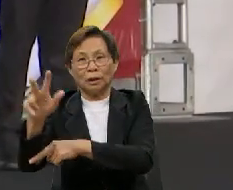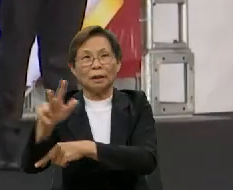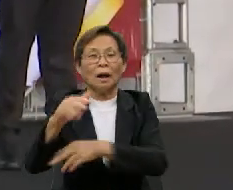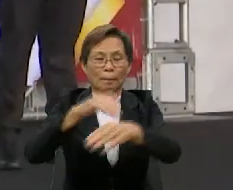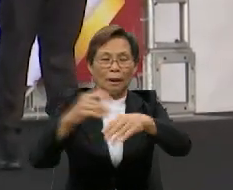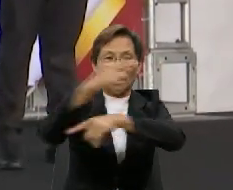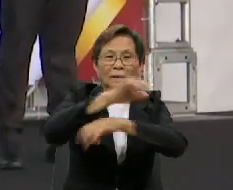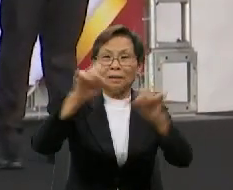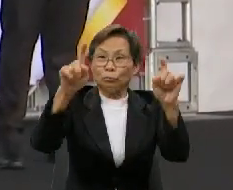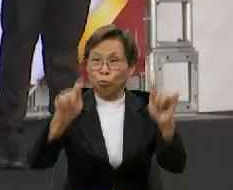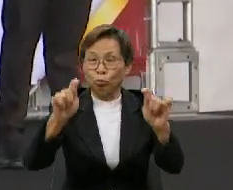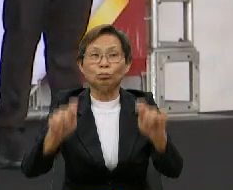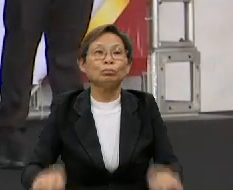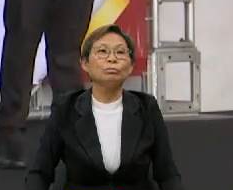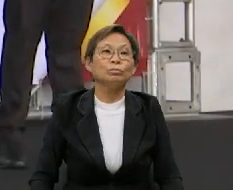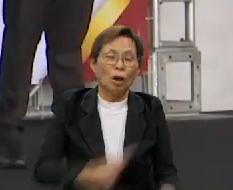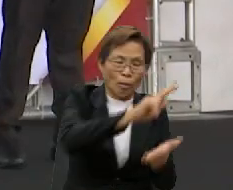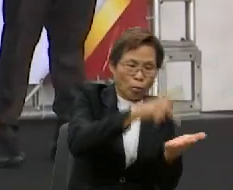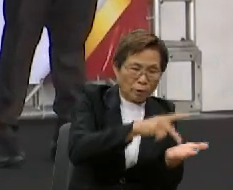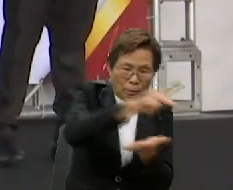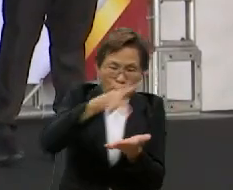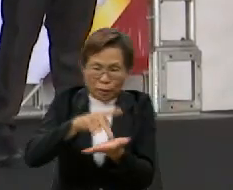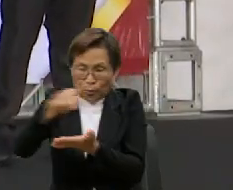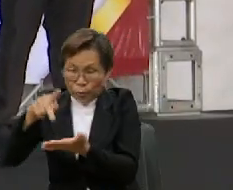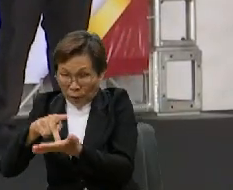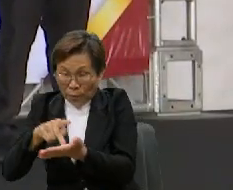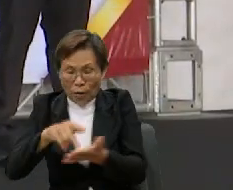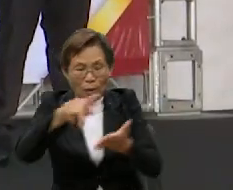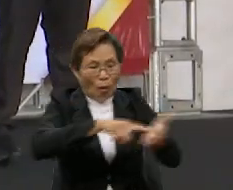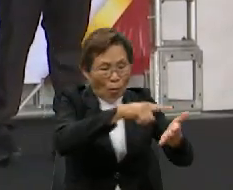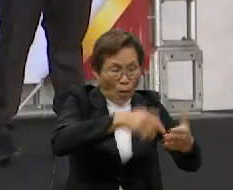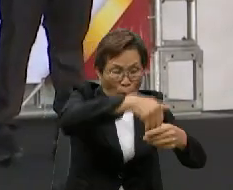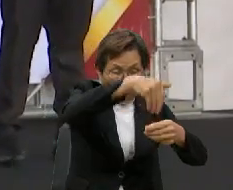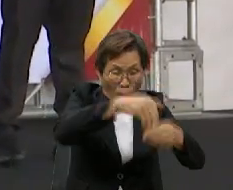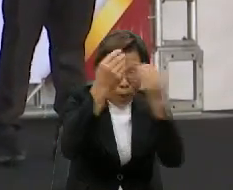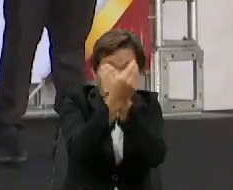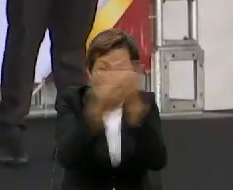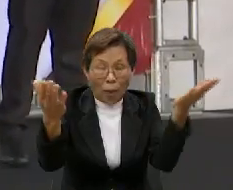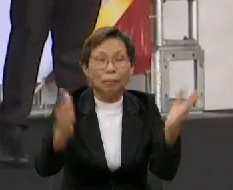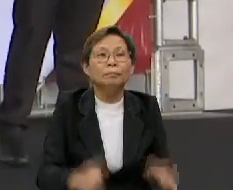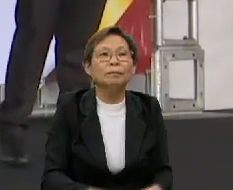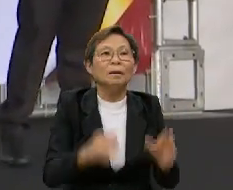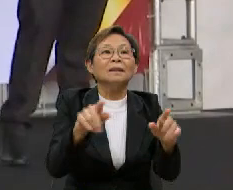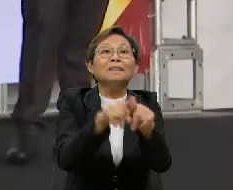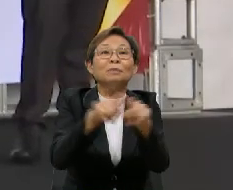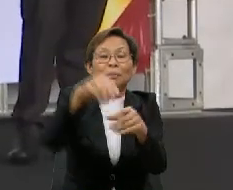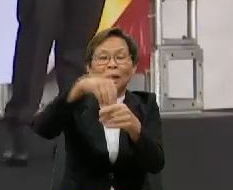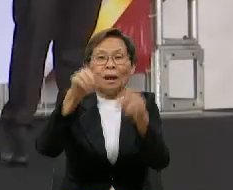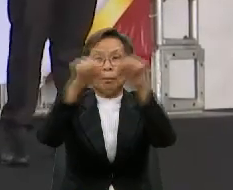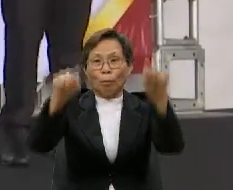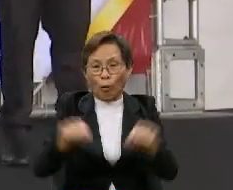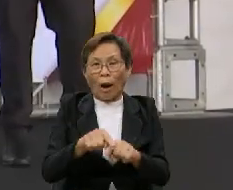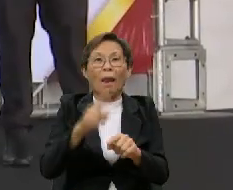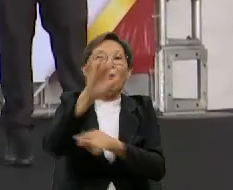pada hari Sabtu. Pusat-pusat mengundi akan dimaklumkan seperti di borang 8